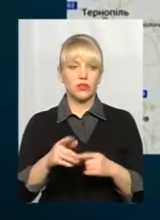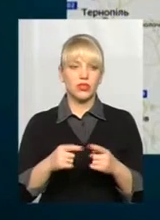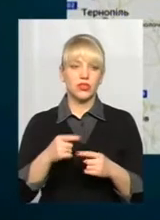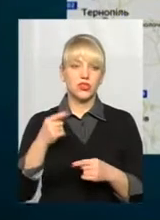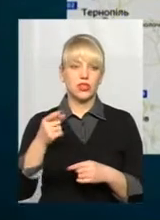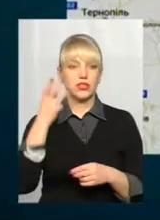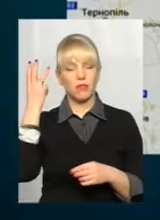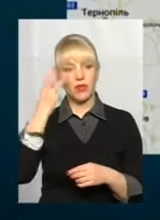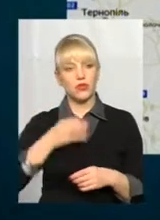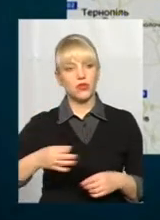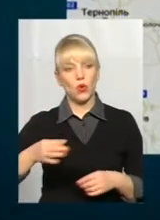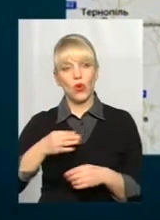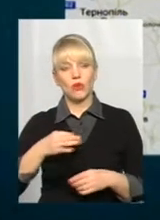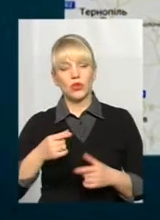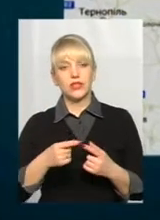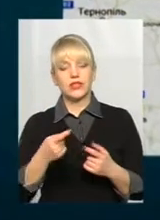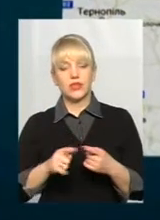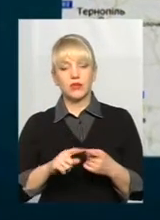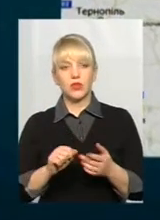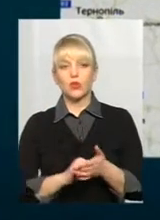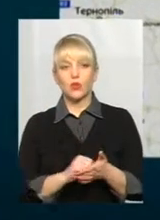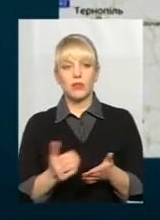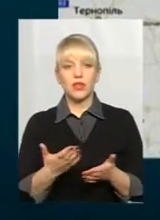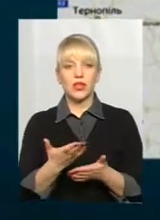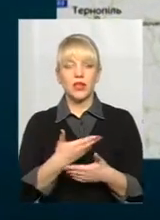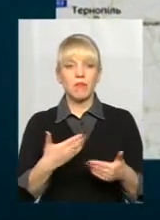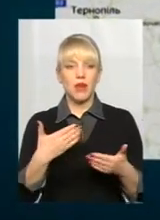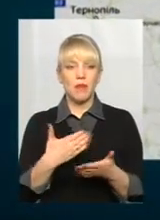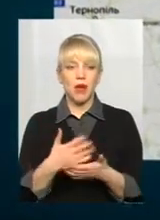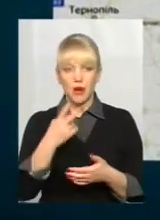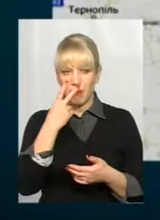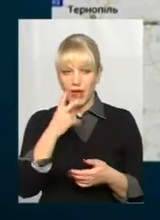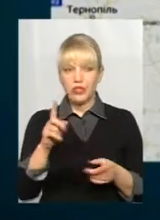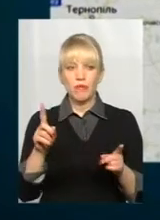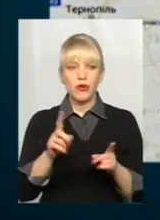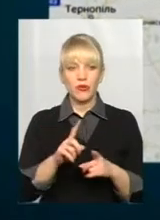тими документами, які ми маємо. Зараз ми побачимо, що